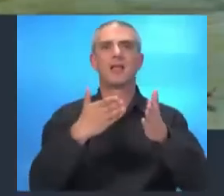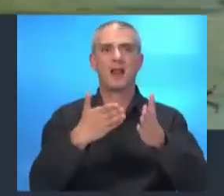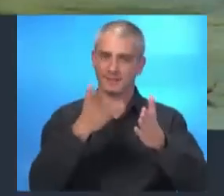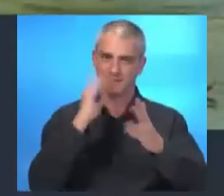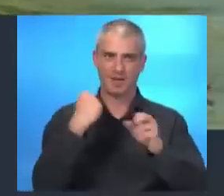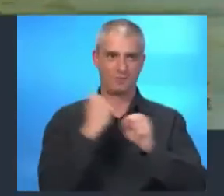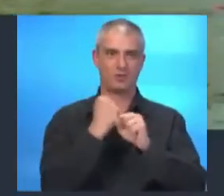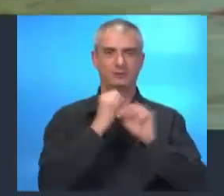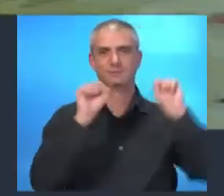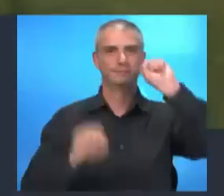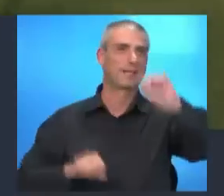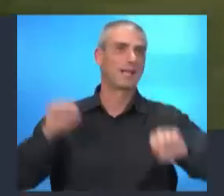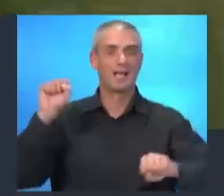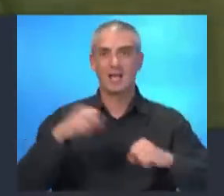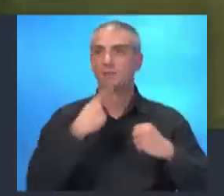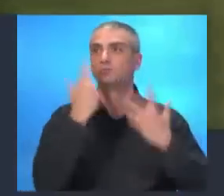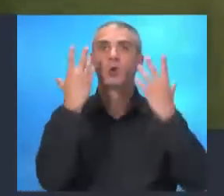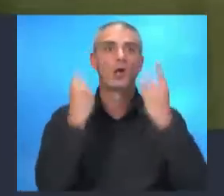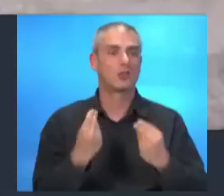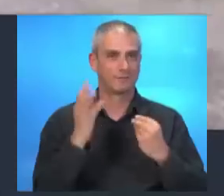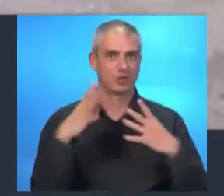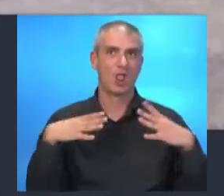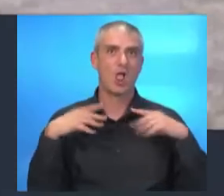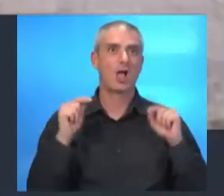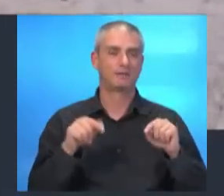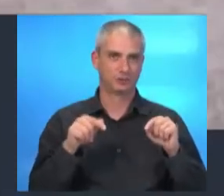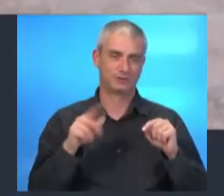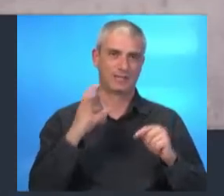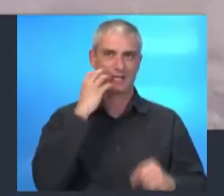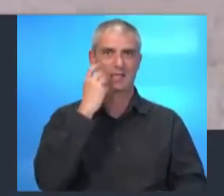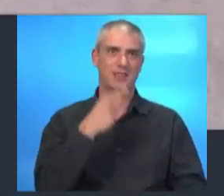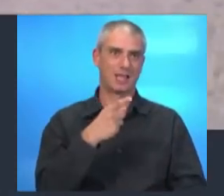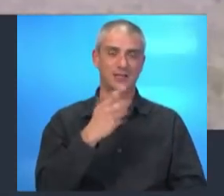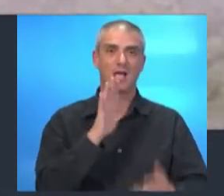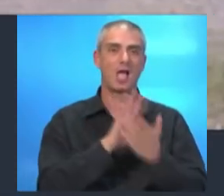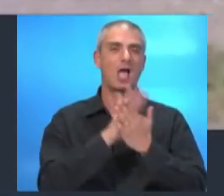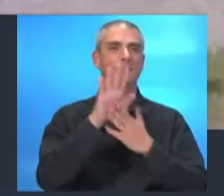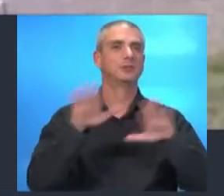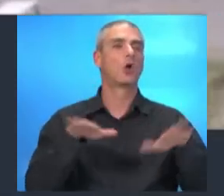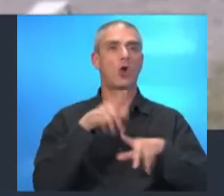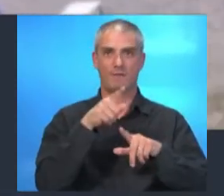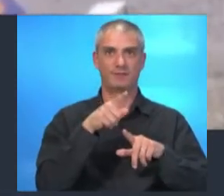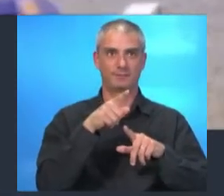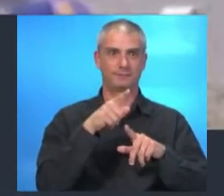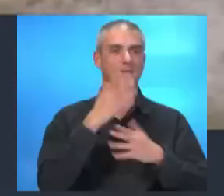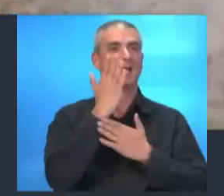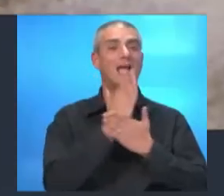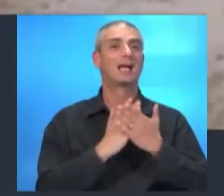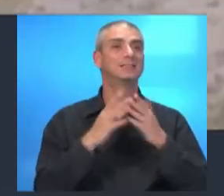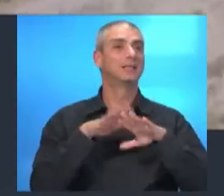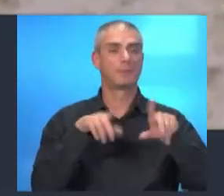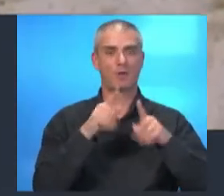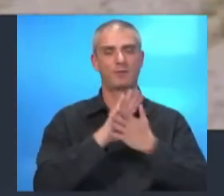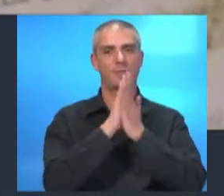עושים קייקים. הבשורה הגדולה של החופש הזה היא הכינרת. 15 חופי איגוד ערים כנרת, מחצית מהחופים הפכו